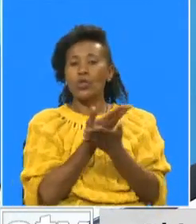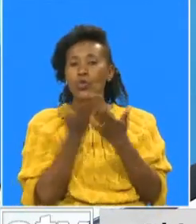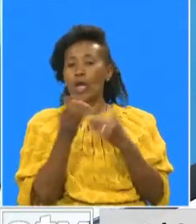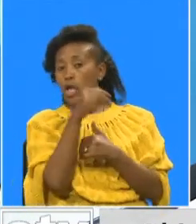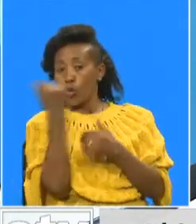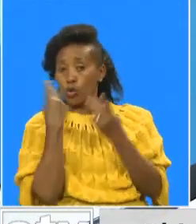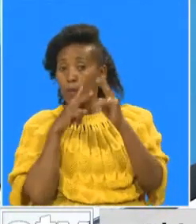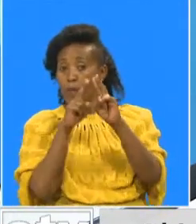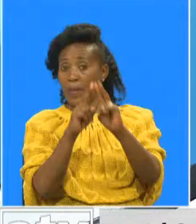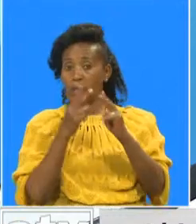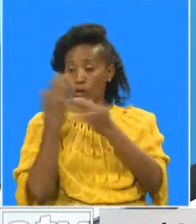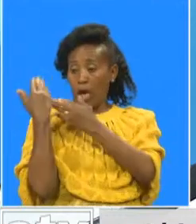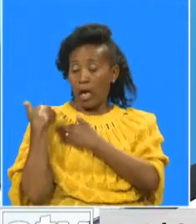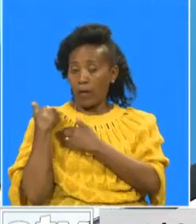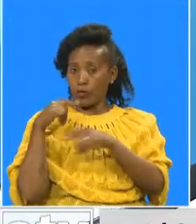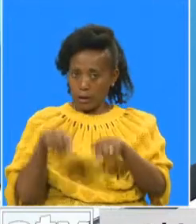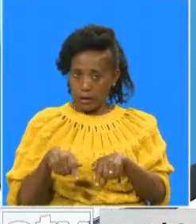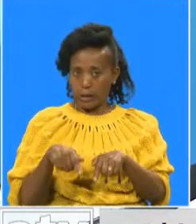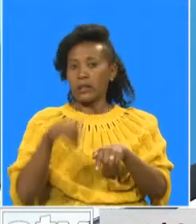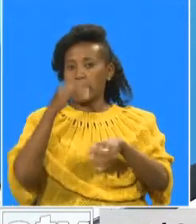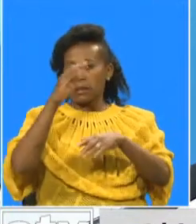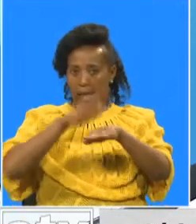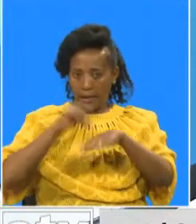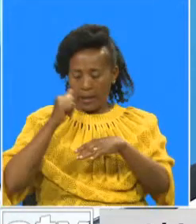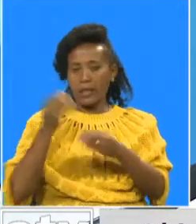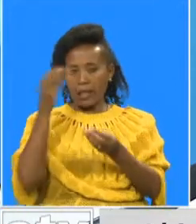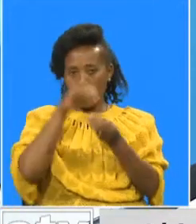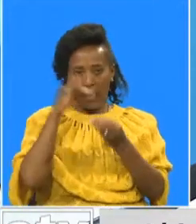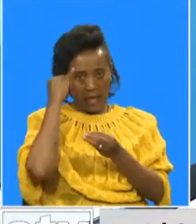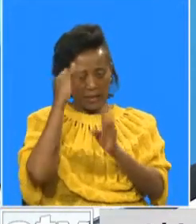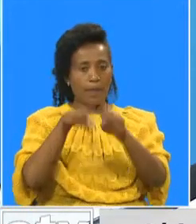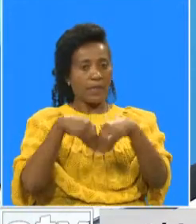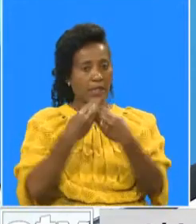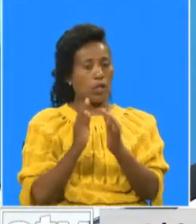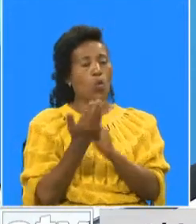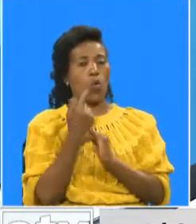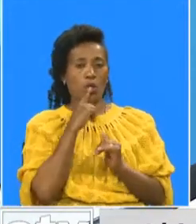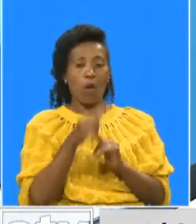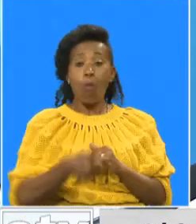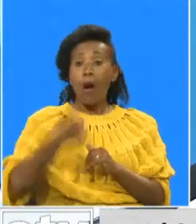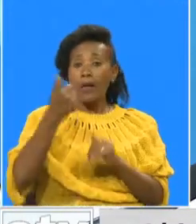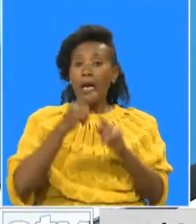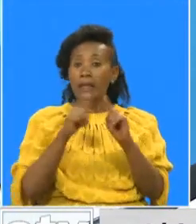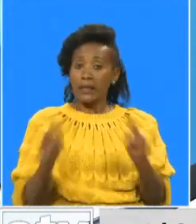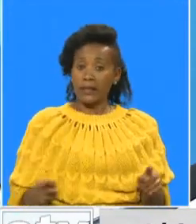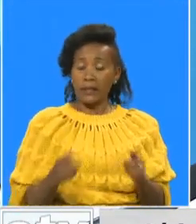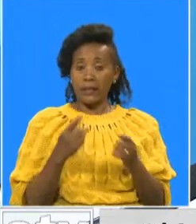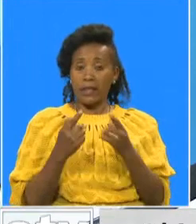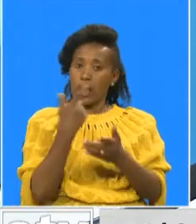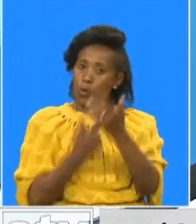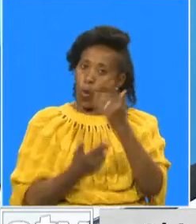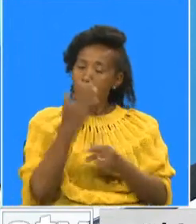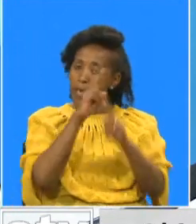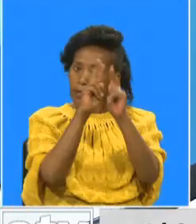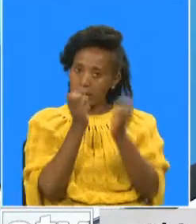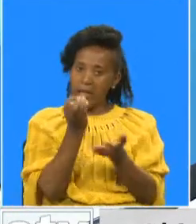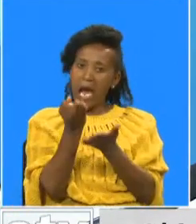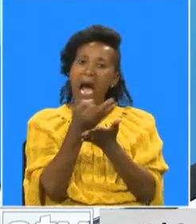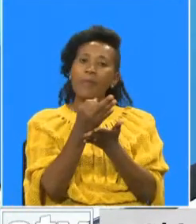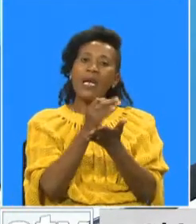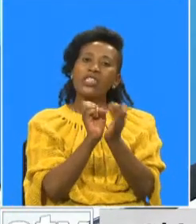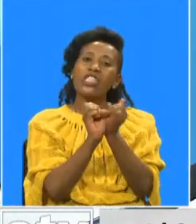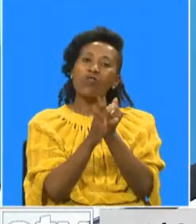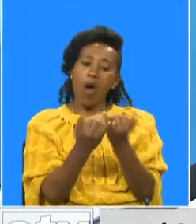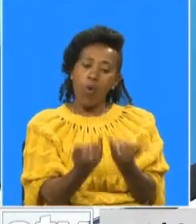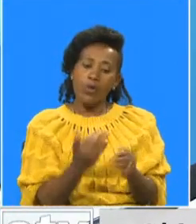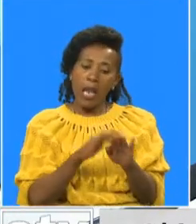ላይ ሌሎች የሚመለከታቸው ኃላፊዎችን እዚህ ስቱዲዮ ጋብዘን ተጨማሪ ሀሳቦችን የምንሰጥበት ነው የሚሆነው። በዋናነት እየተወያየንበት ያለው ርዕሰ ጉዳይ ግን የአምራች ዘርፉ